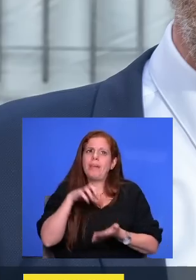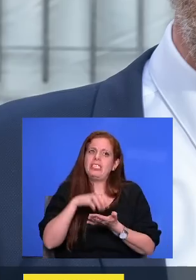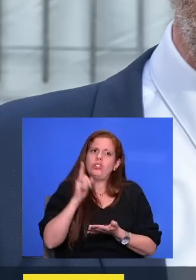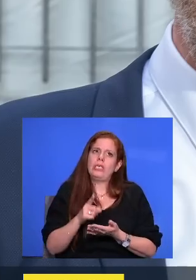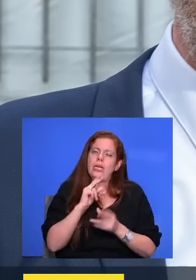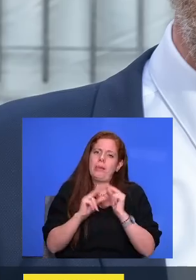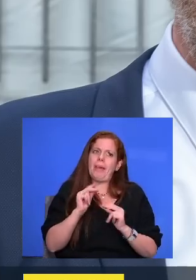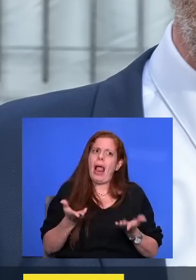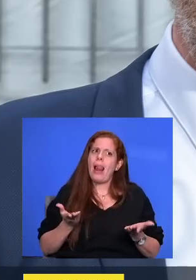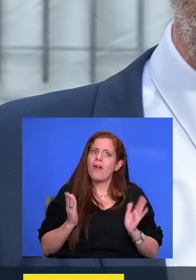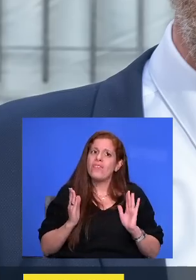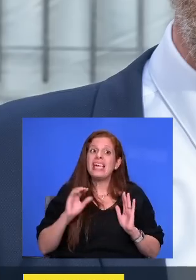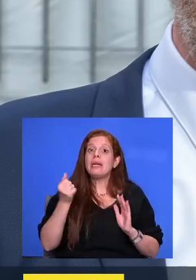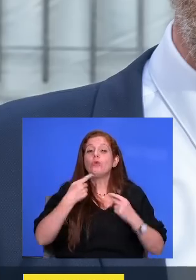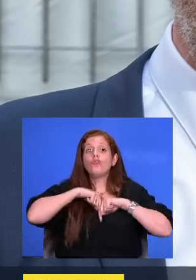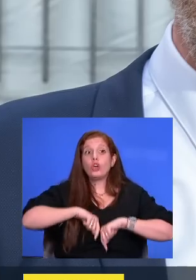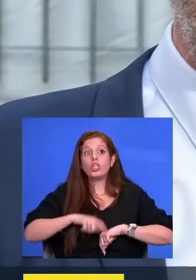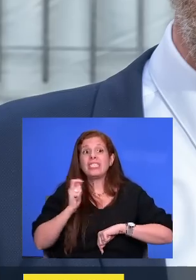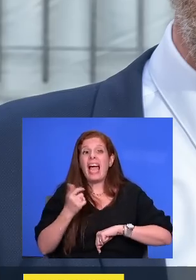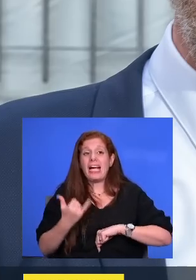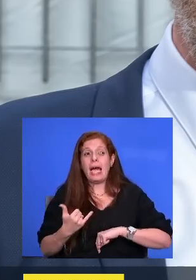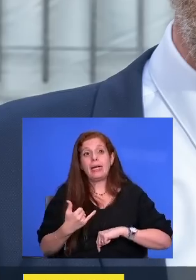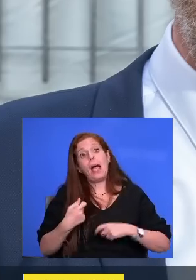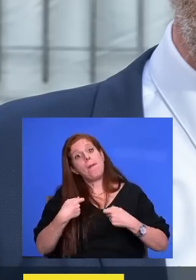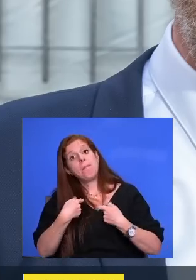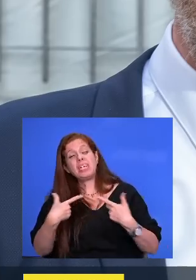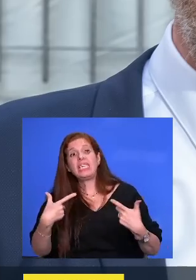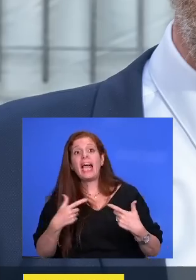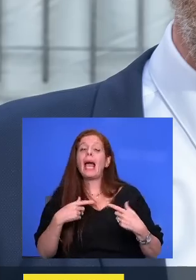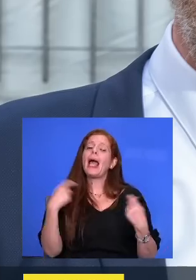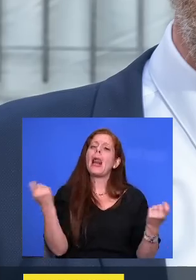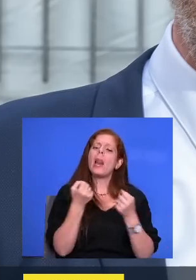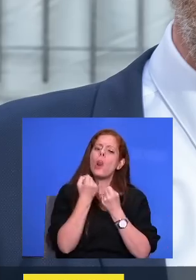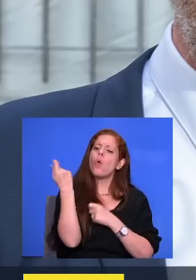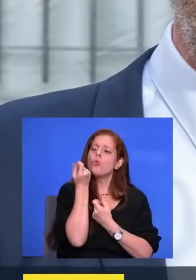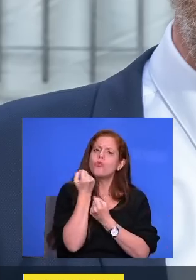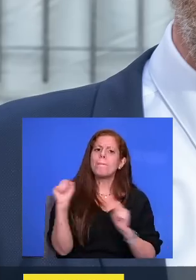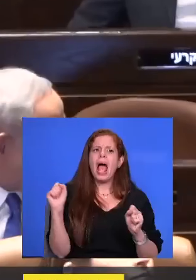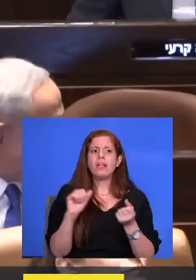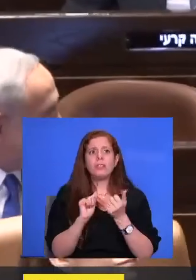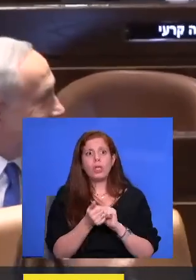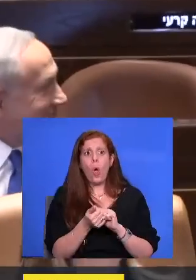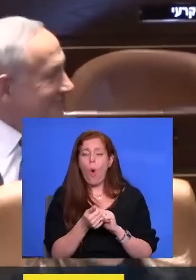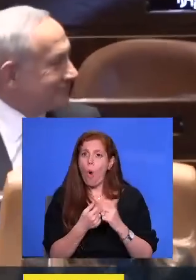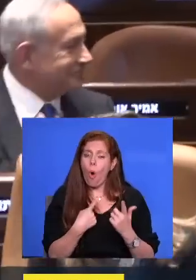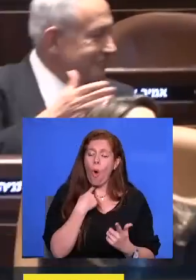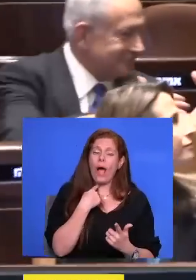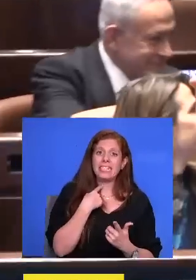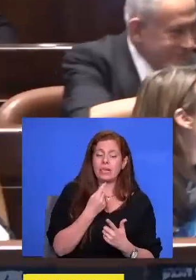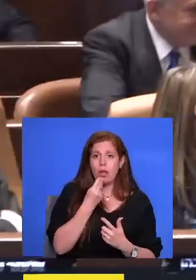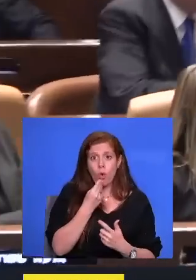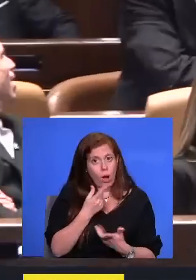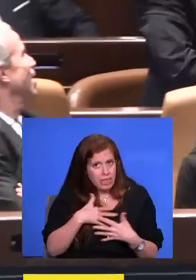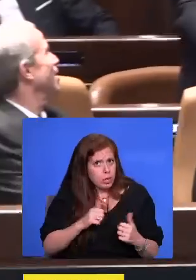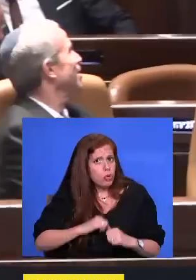אם יושב ראש הכנסת היה מייחצן כרגע בחירת חזיר, או חילול שבת לצורך העניין, אתה תאר לעצמך שהייתי מרגיש לא בנוח. למרות המחאות על מינויו